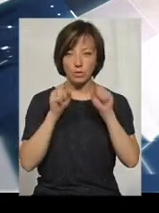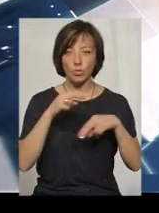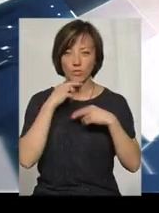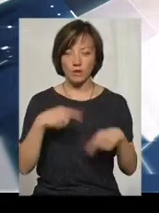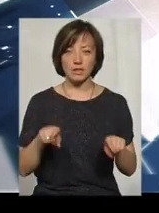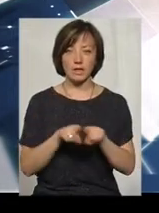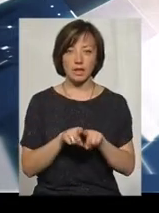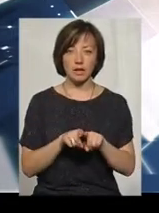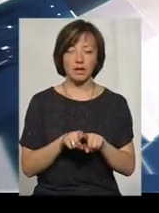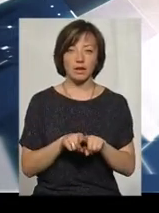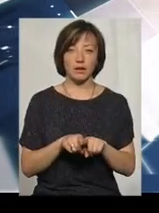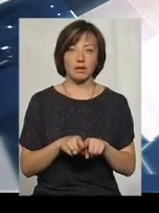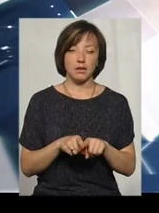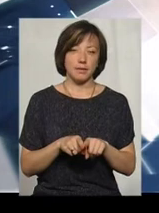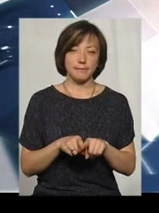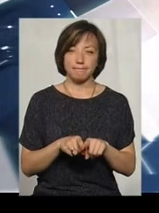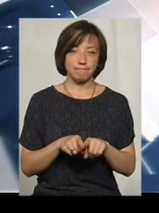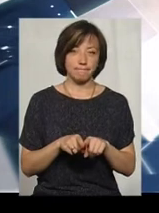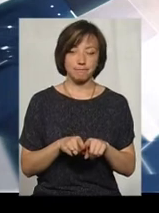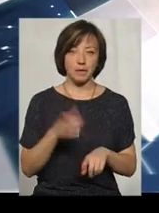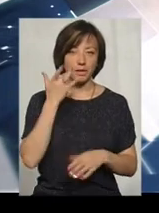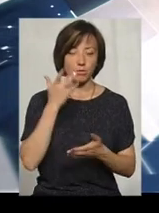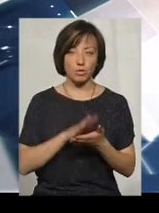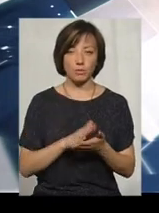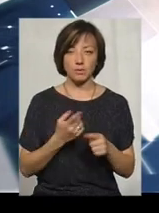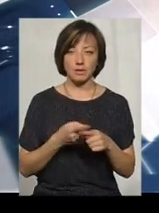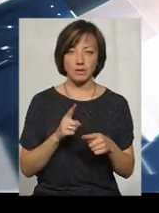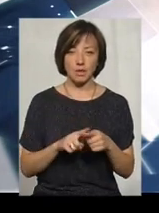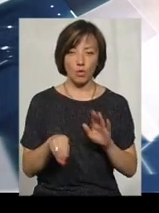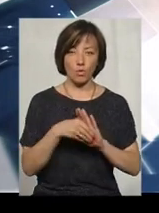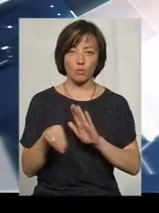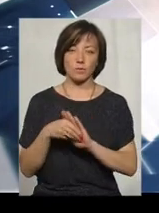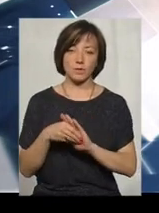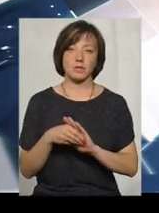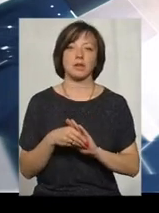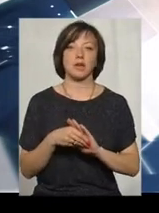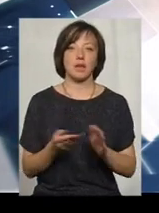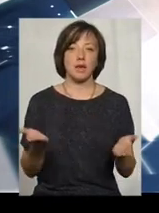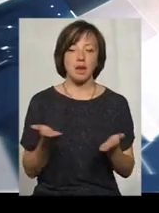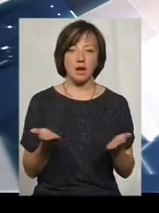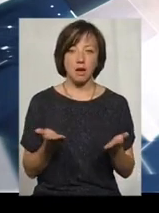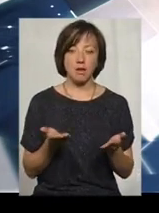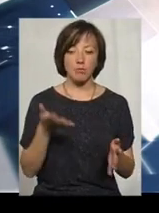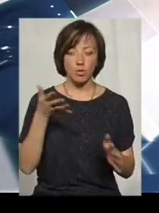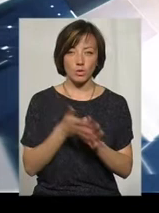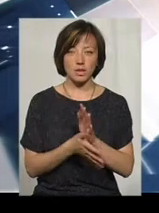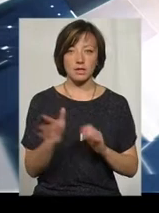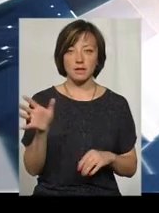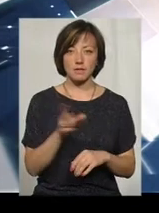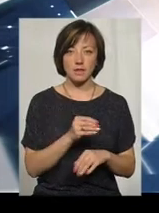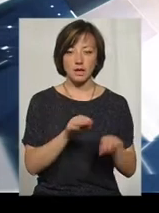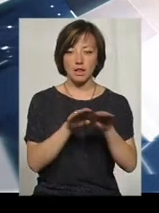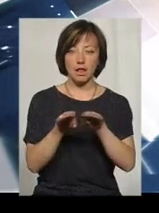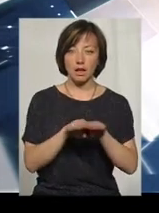таких от неподобствах, якими є оце корупція, яка практично пронизила всі